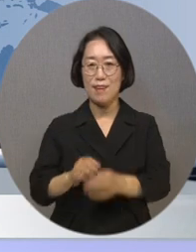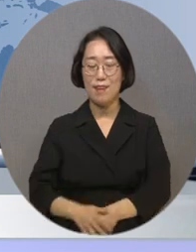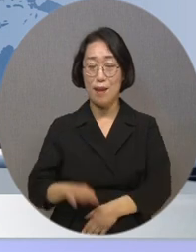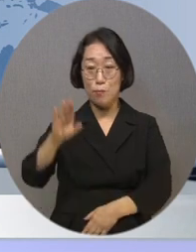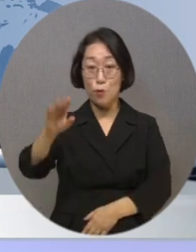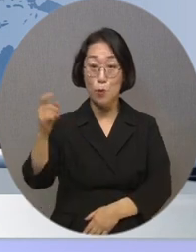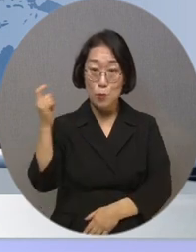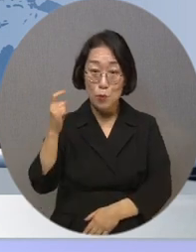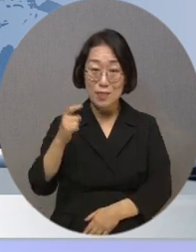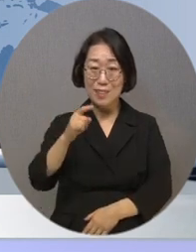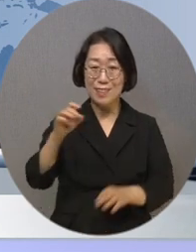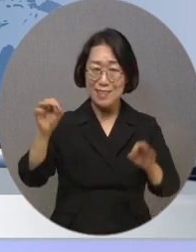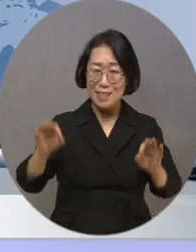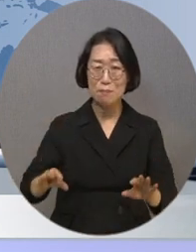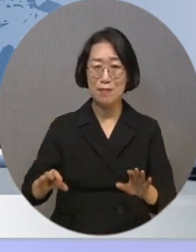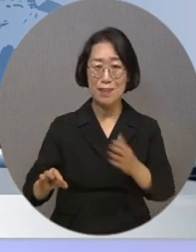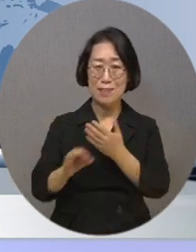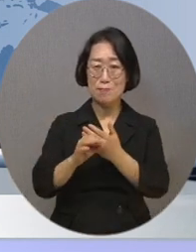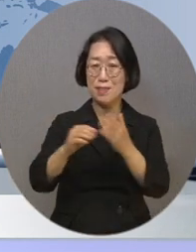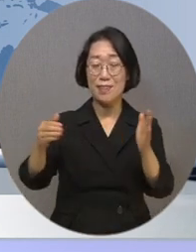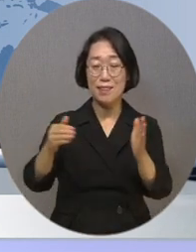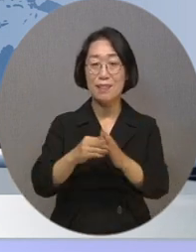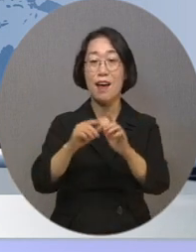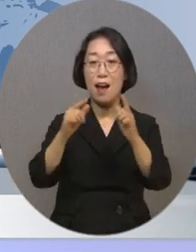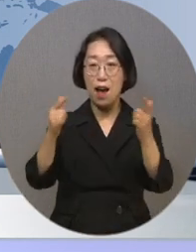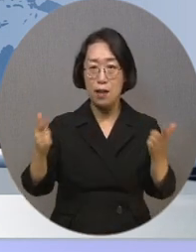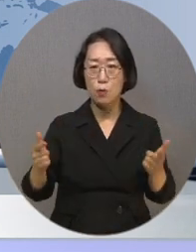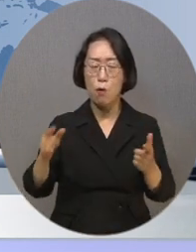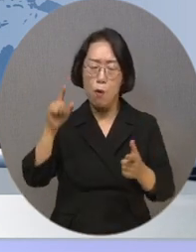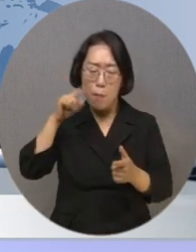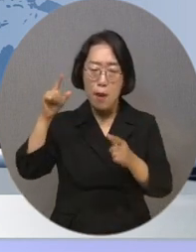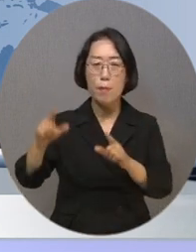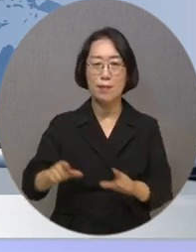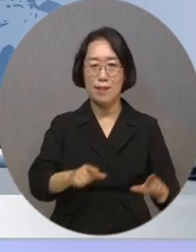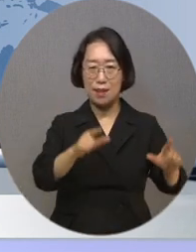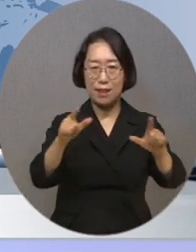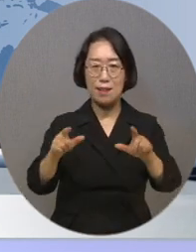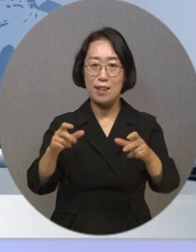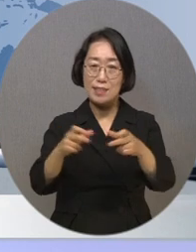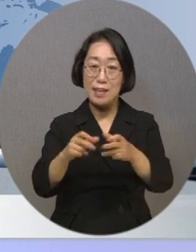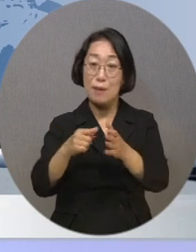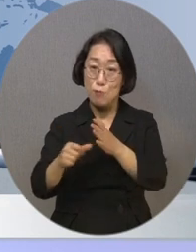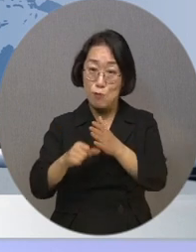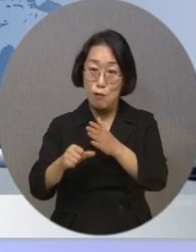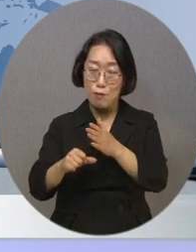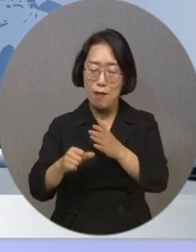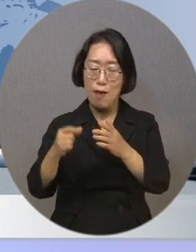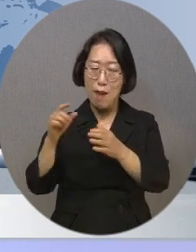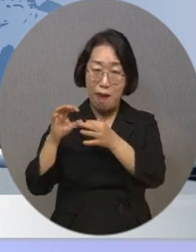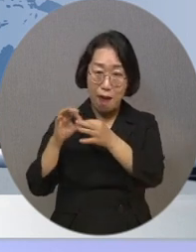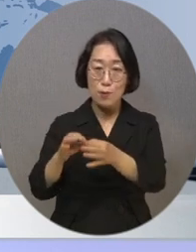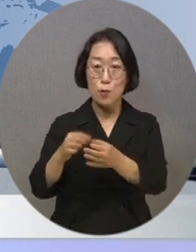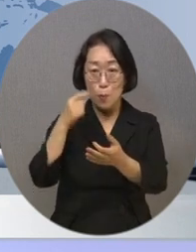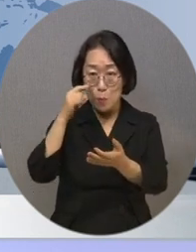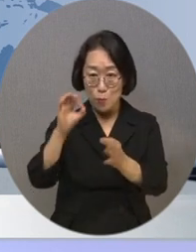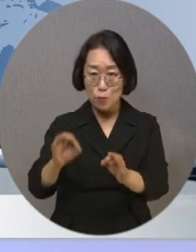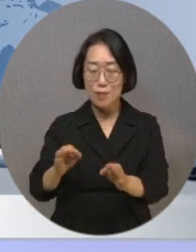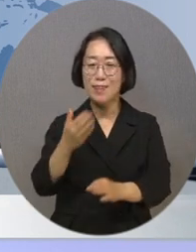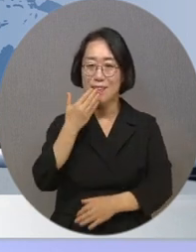소식이 일회성에 그치지 않고 우리 일상에서 장애인 생산품을 만날 수 있는 그 시작점이 되길 바랍니다.